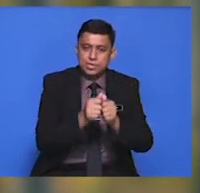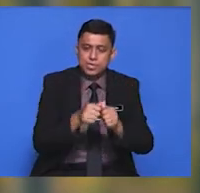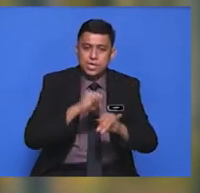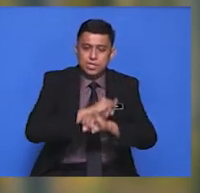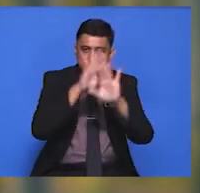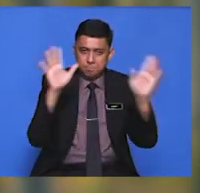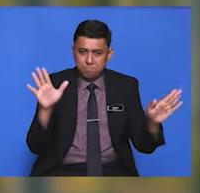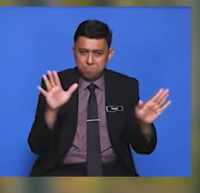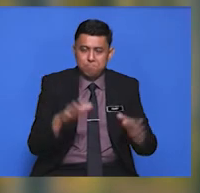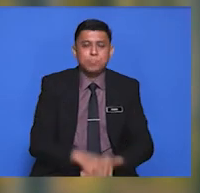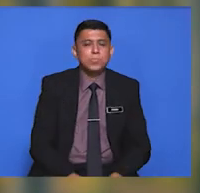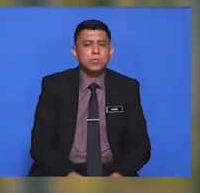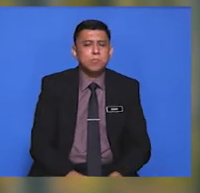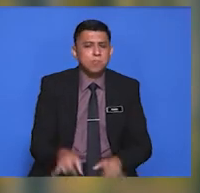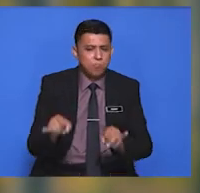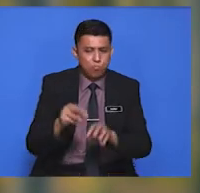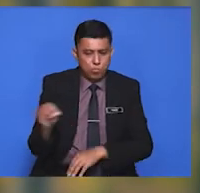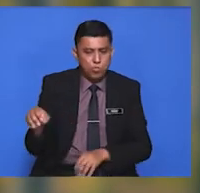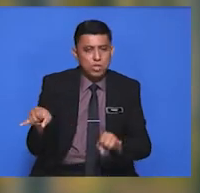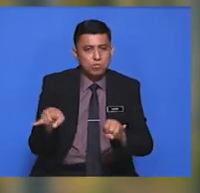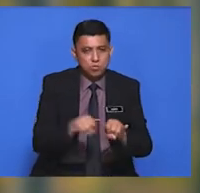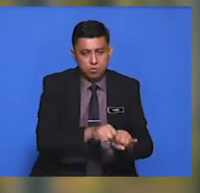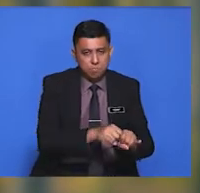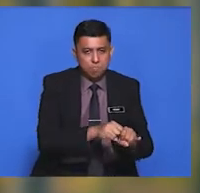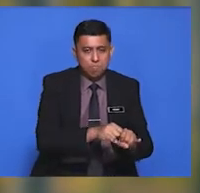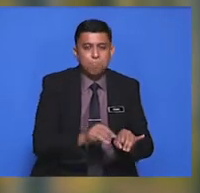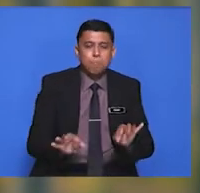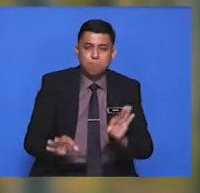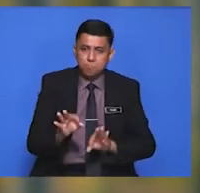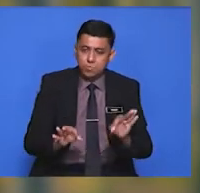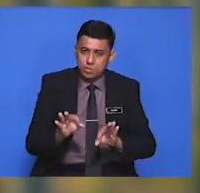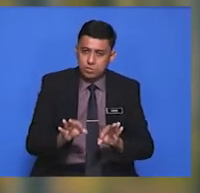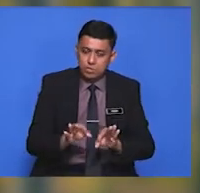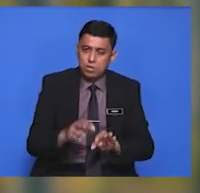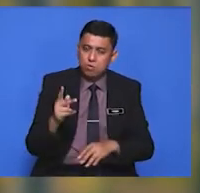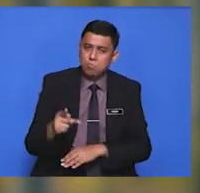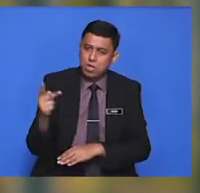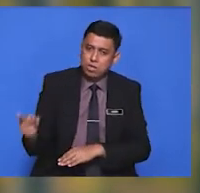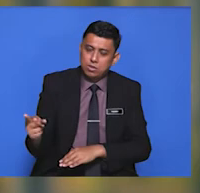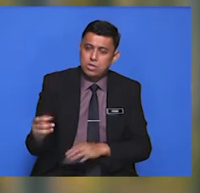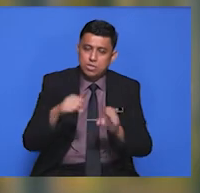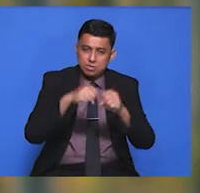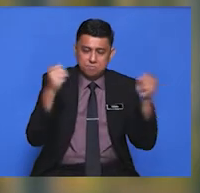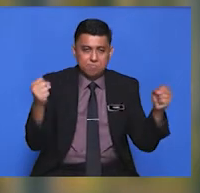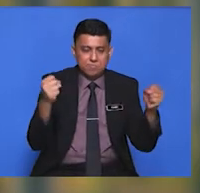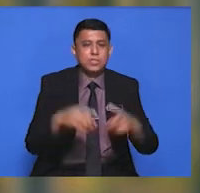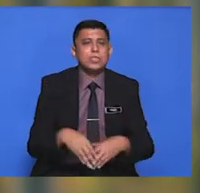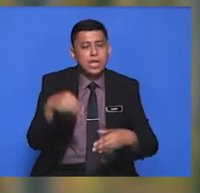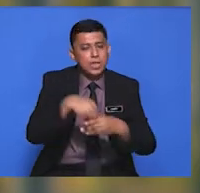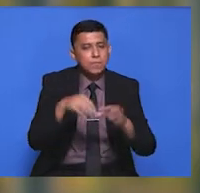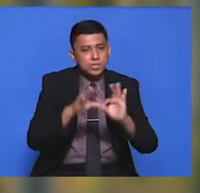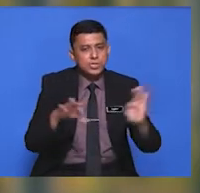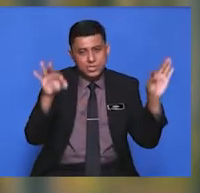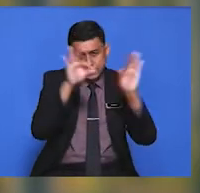Cikgu percaya murid-murid juga dapat menghuraikan beberapa komponen sastera yang terdapat dalam cerpen ini.